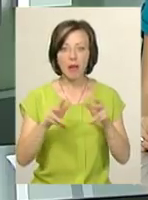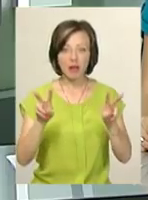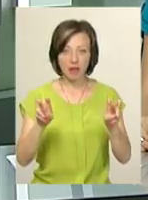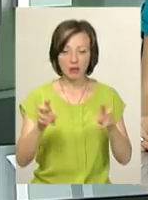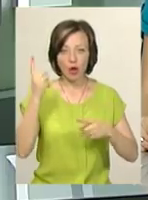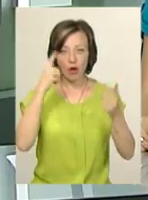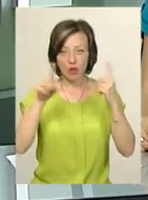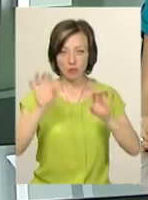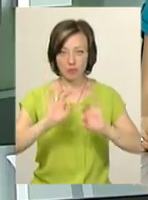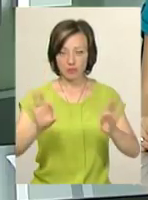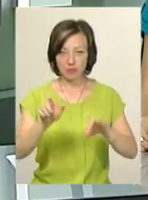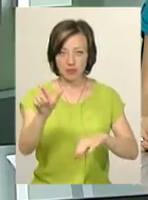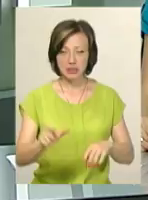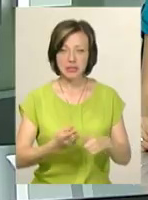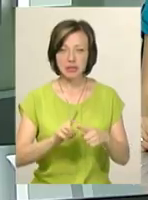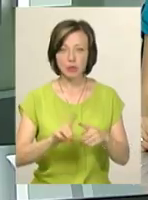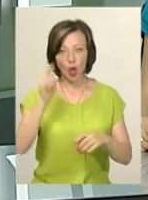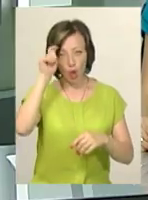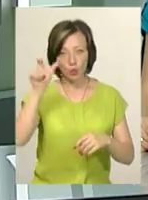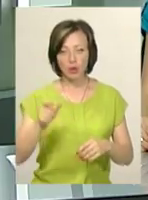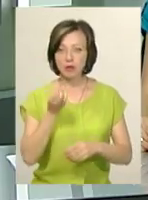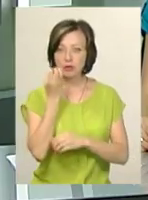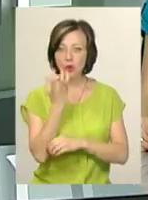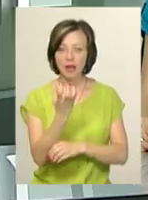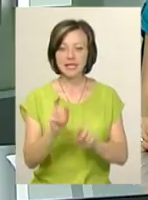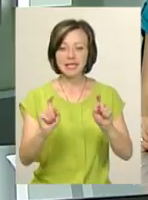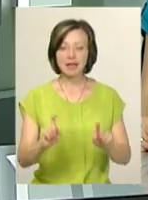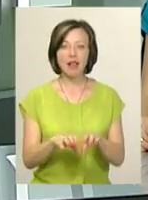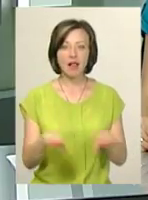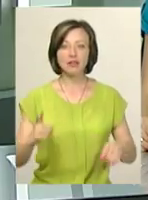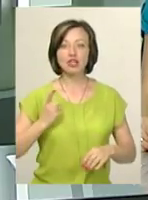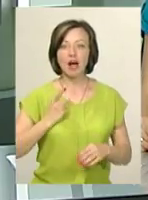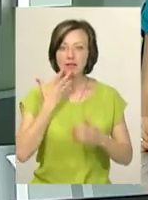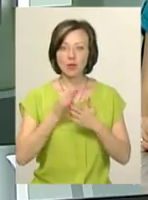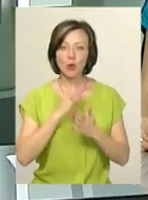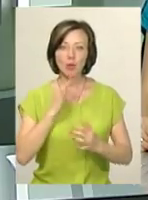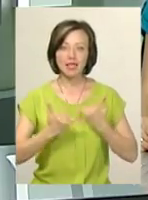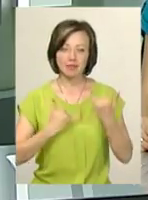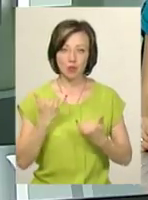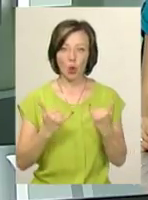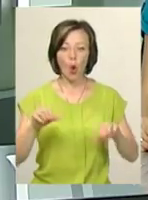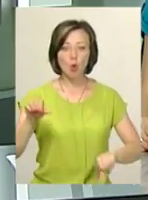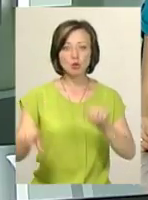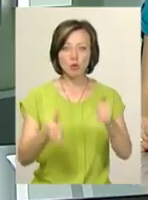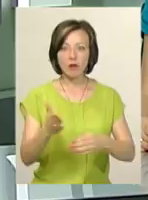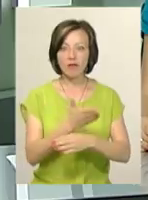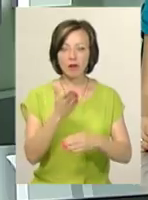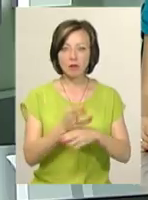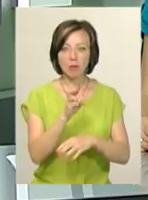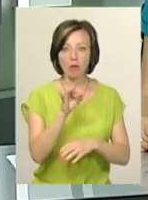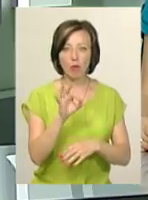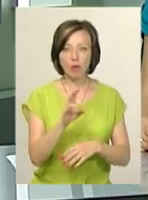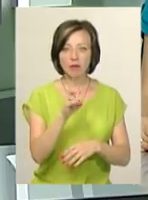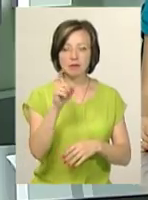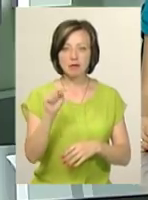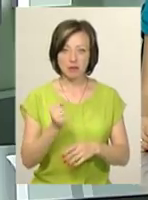автор ідеї Андрій Олесь, це буде юнак з трояндою, який сидить на лавці і чекає на свою дівчину. Скульптуру виготовлять з бронзи. Її, за